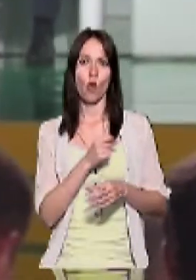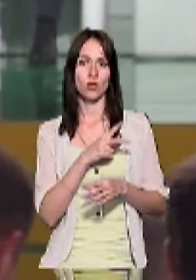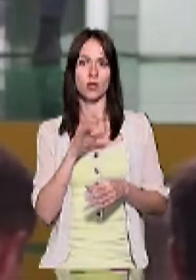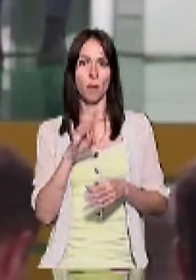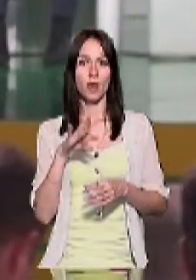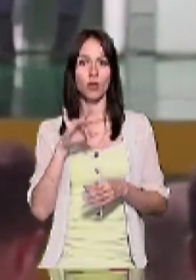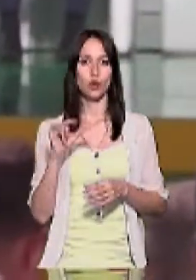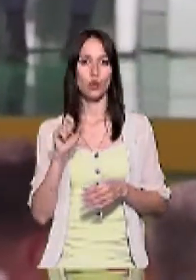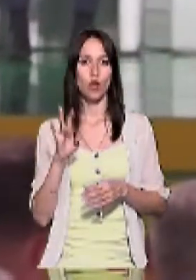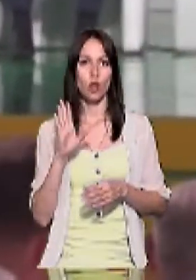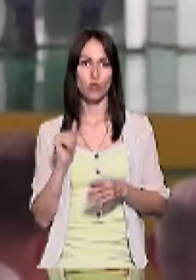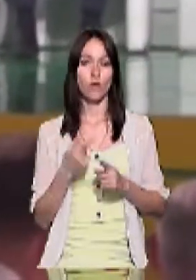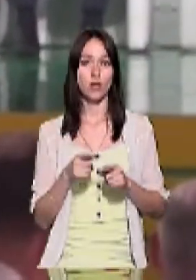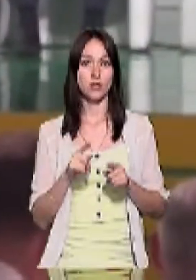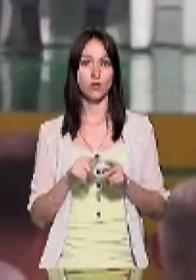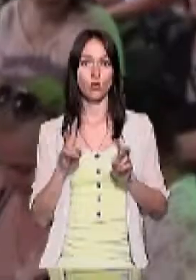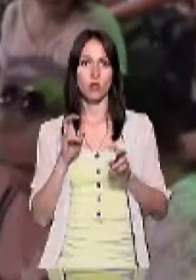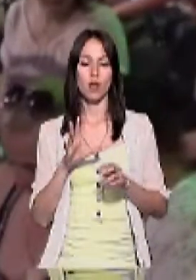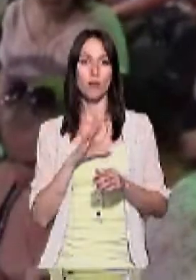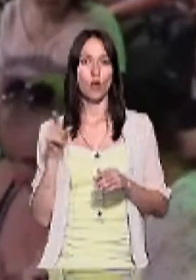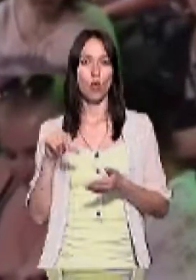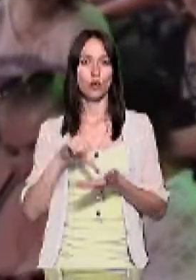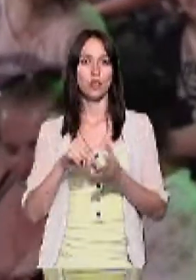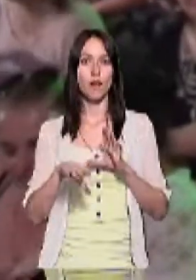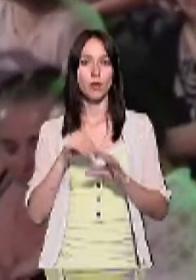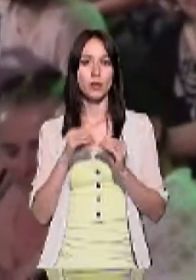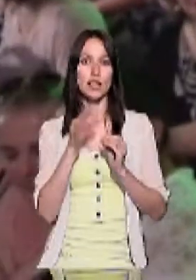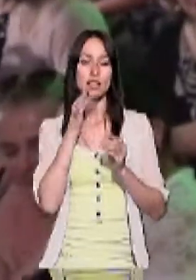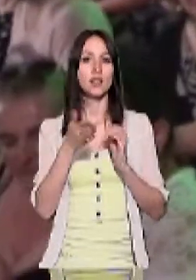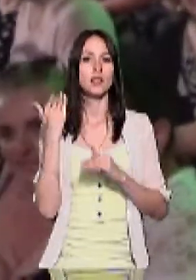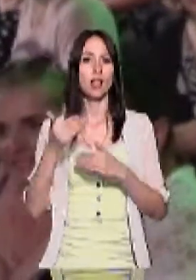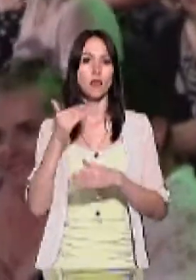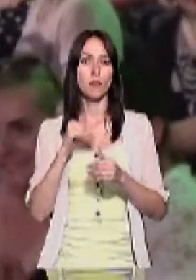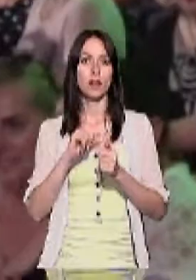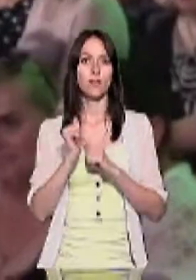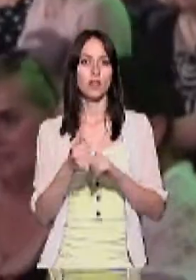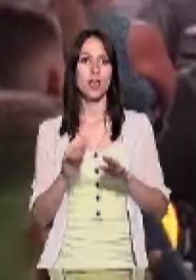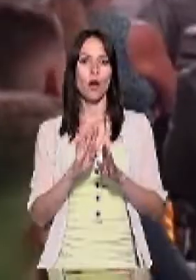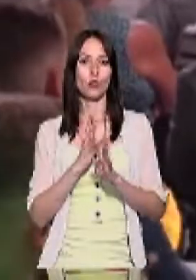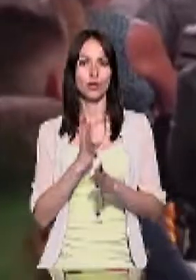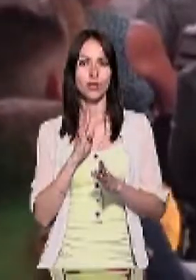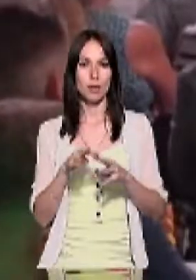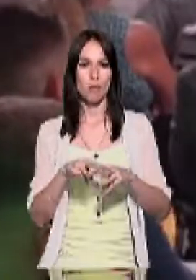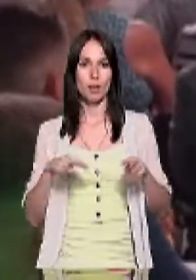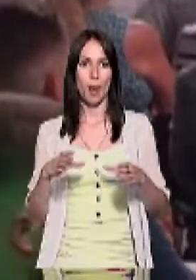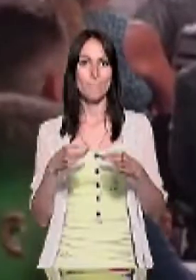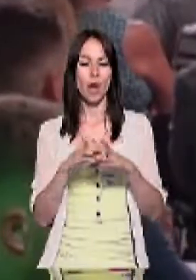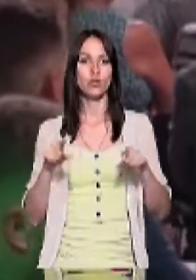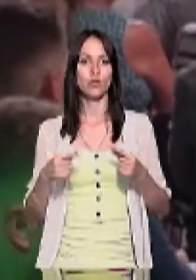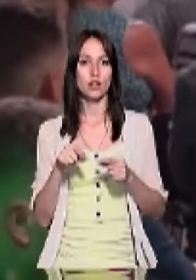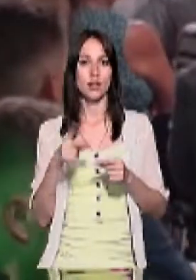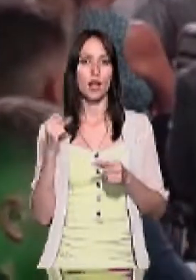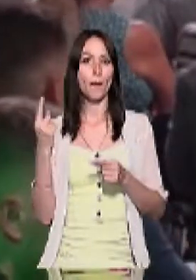цією політсилою він йшов на вибори 10 років тому. Перед позачерговими парламентськими партію оновлюють. Тут, на першому